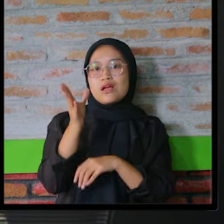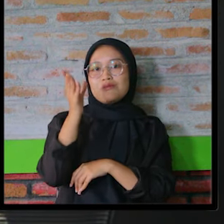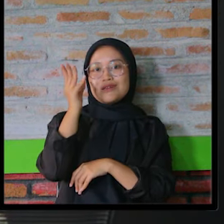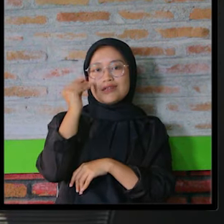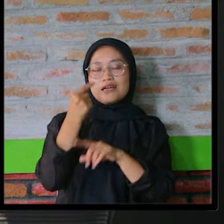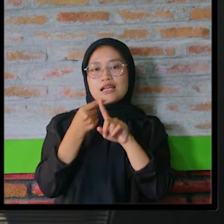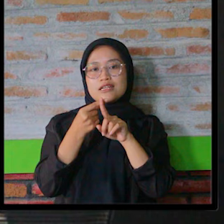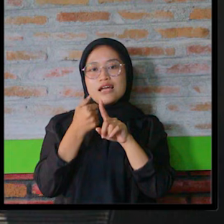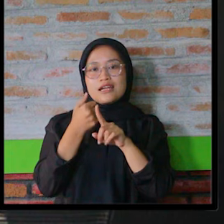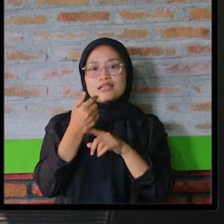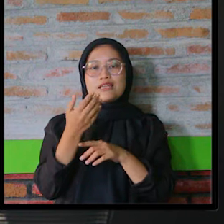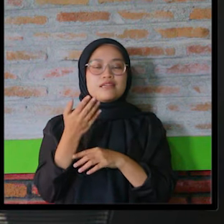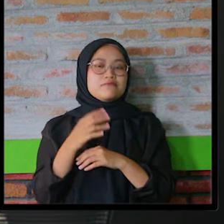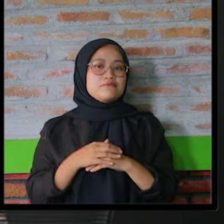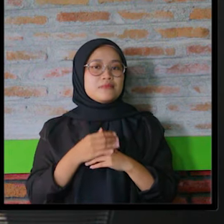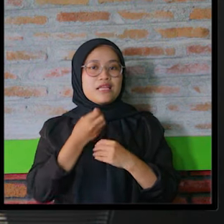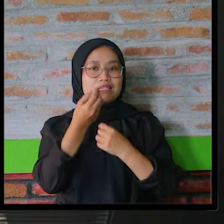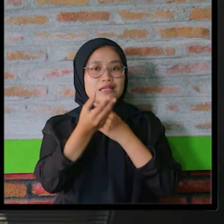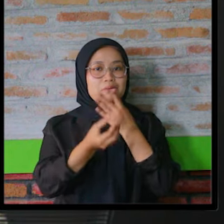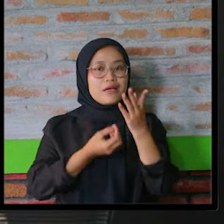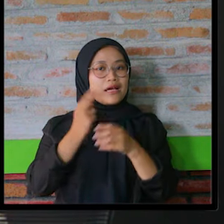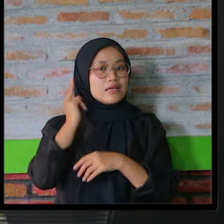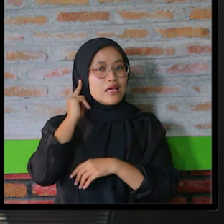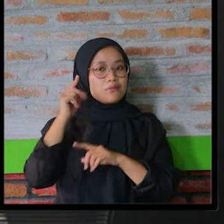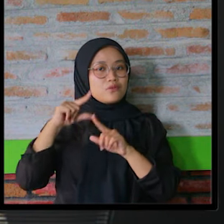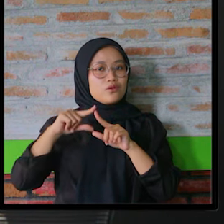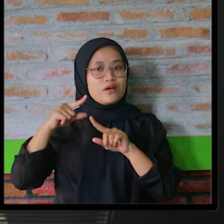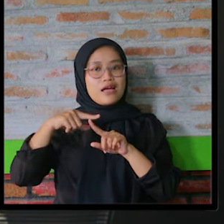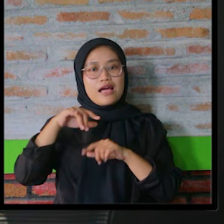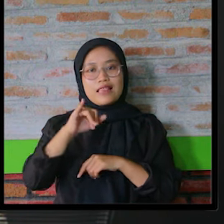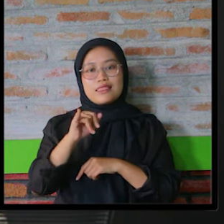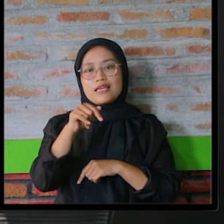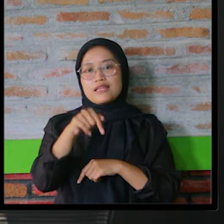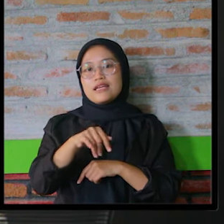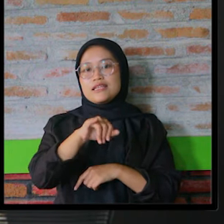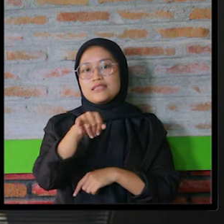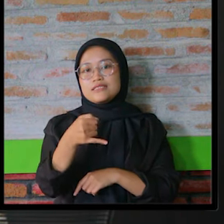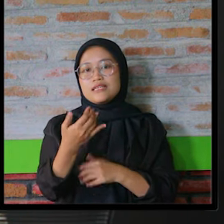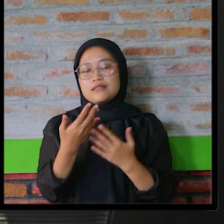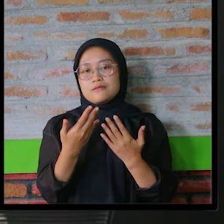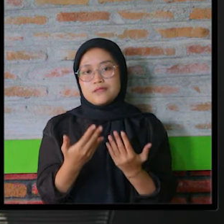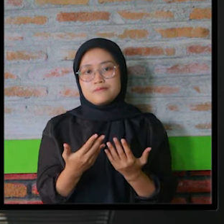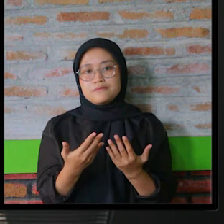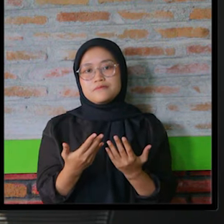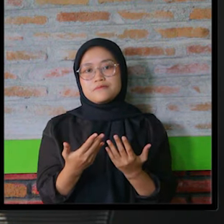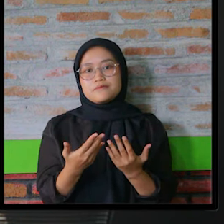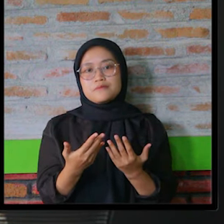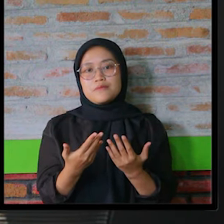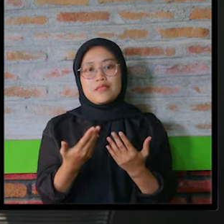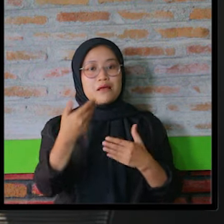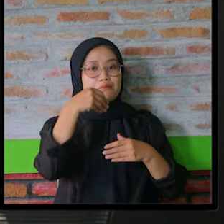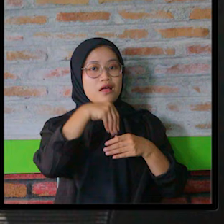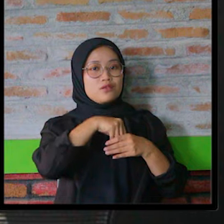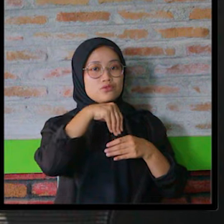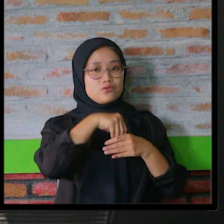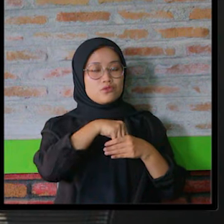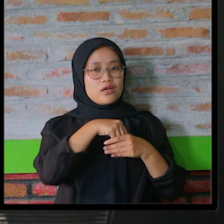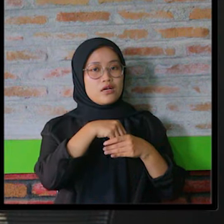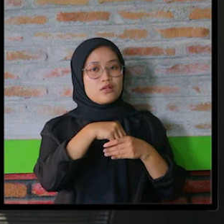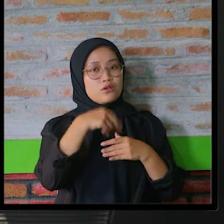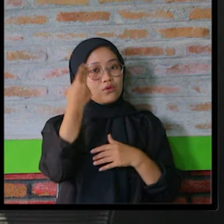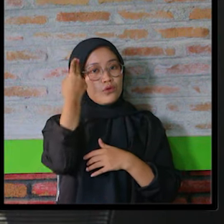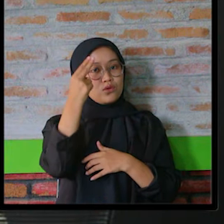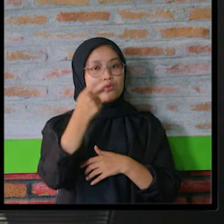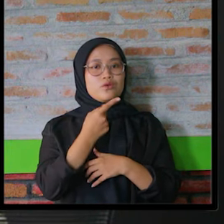disampaikan oleh Bu Ati Dan ini menjadi apa eh masukan juga bagi kita semua